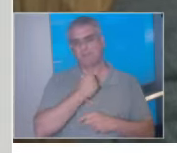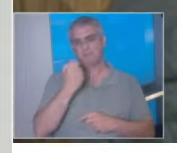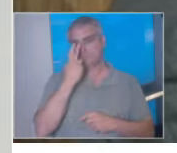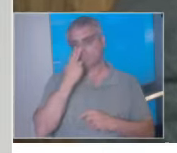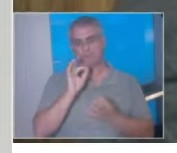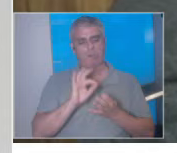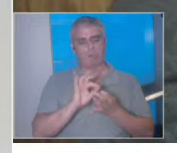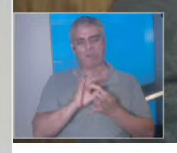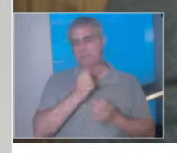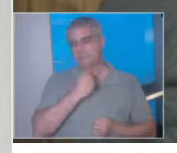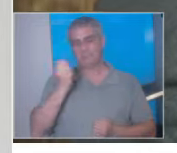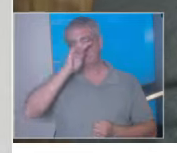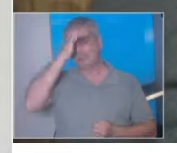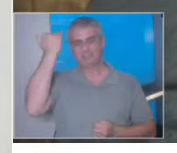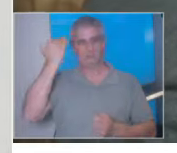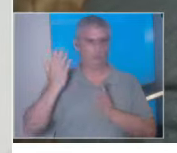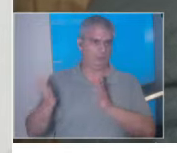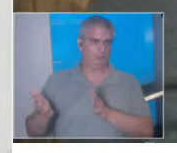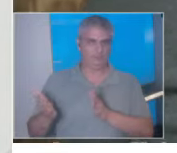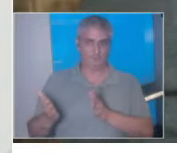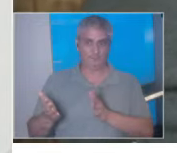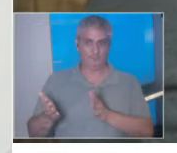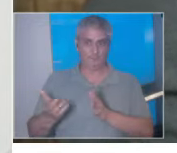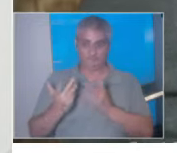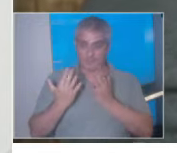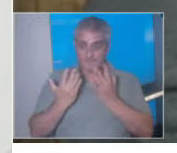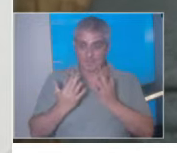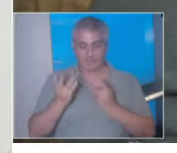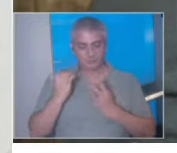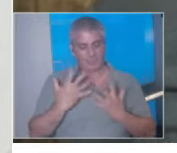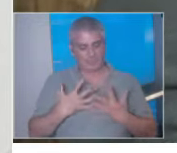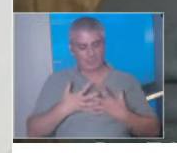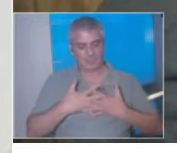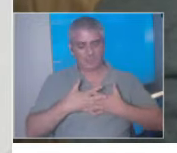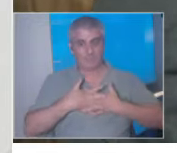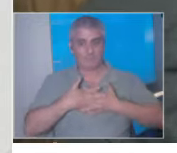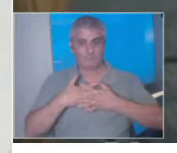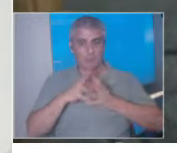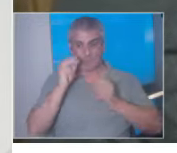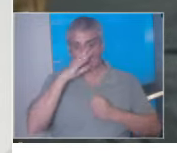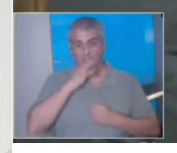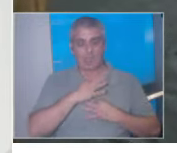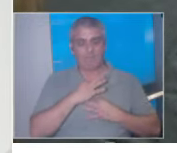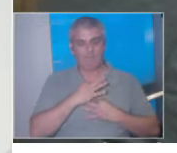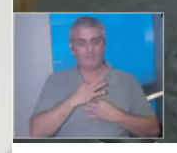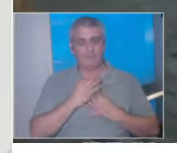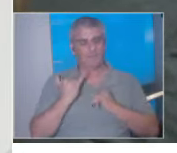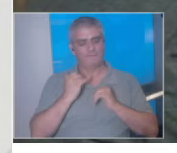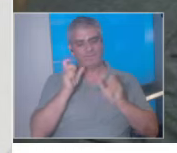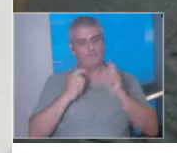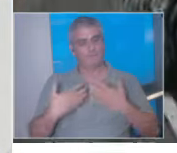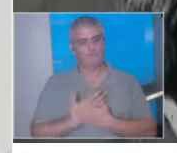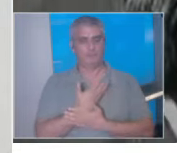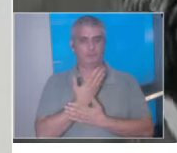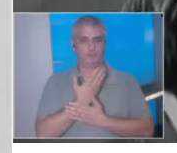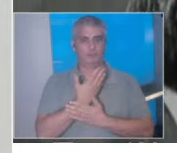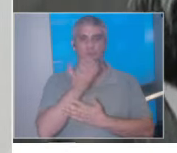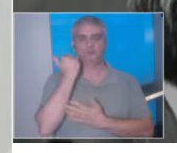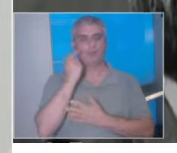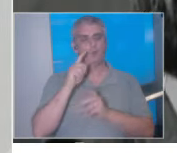בהם איזשהו ימין קיצוני וכדומה. ברגע שהיה חיבור עם אבא, זה הביא קהלים חדשים. קהלים